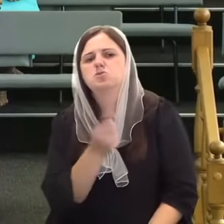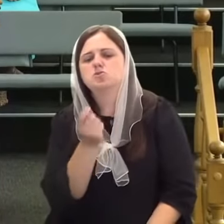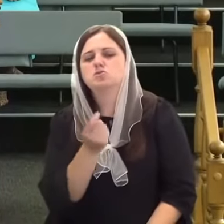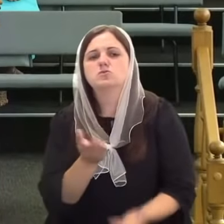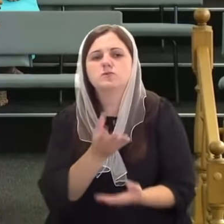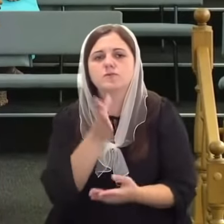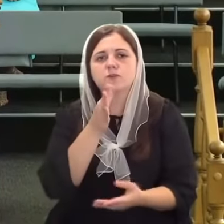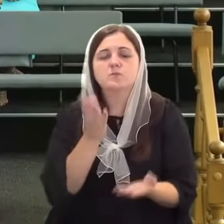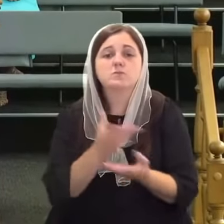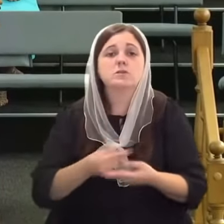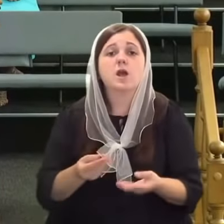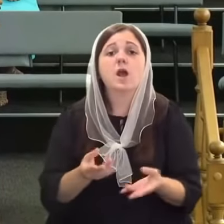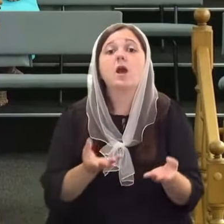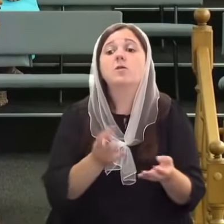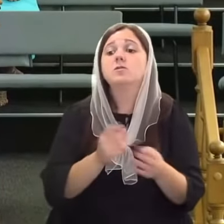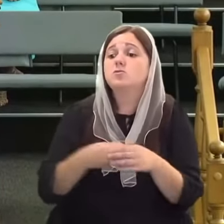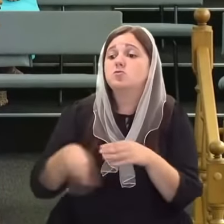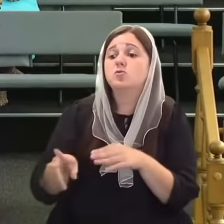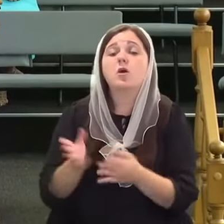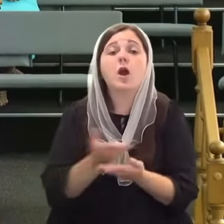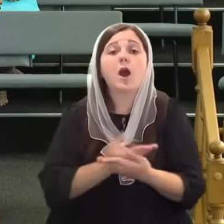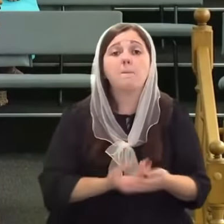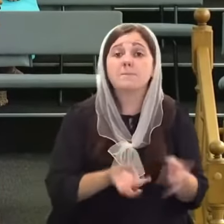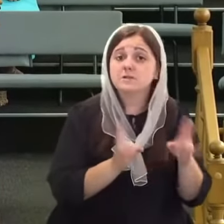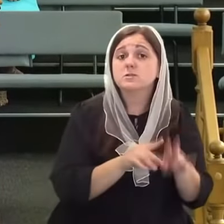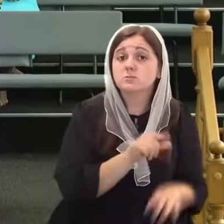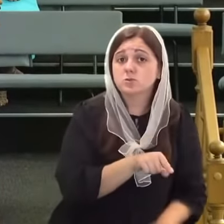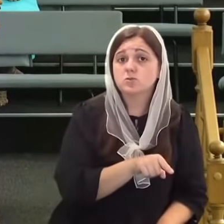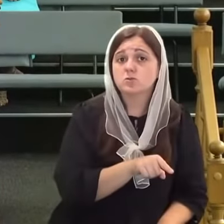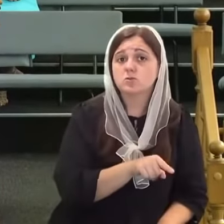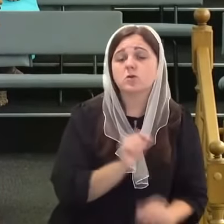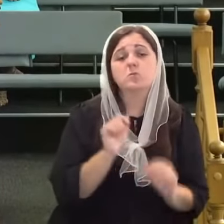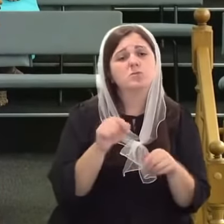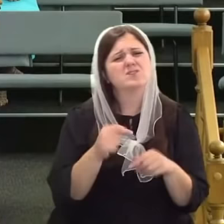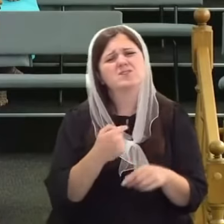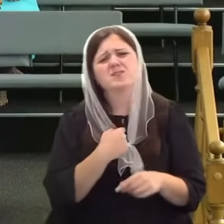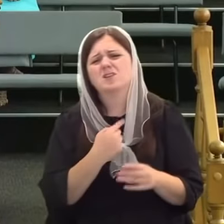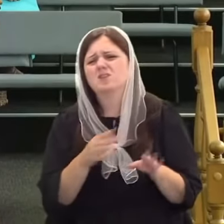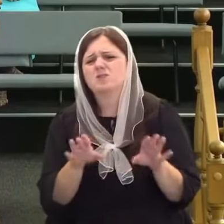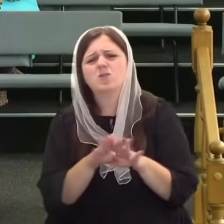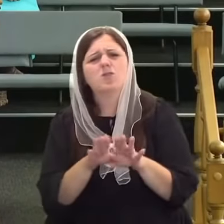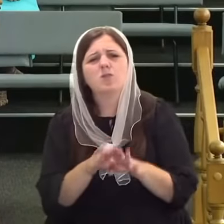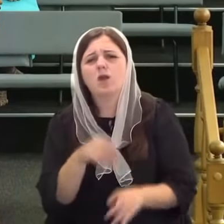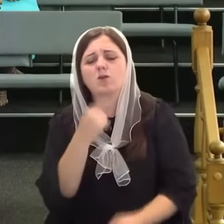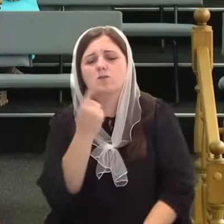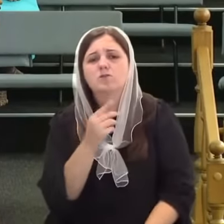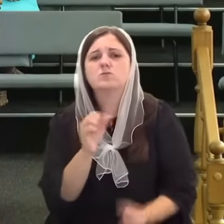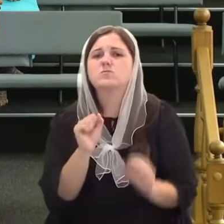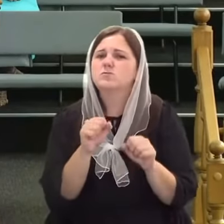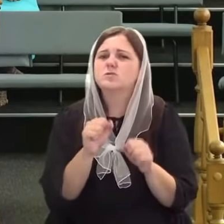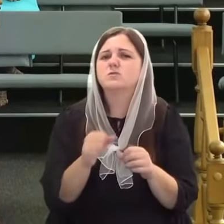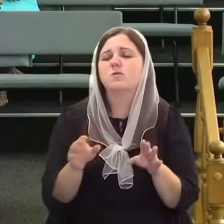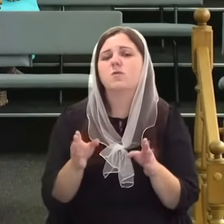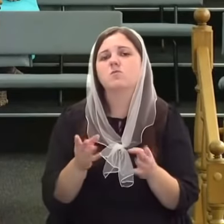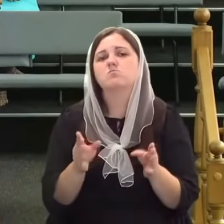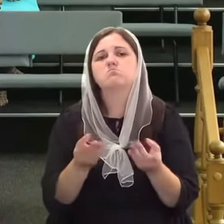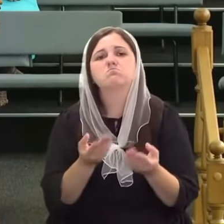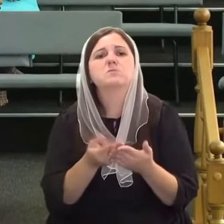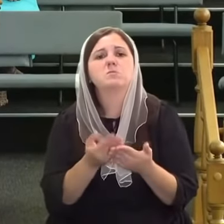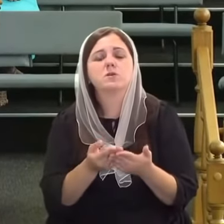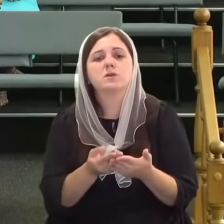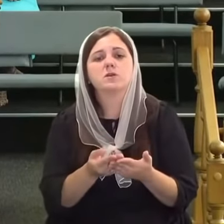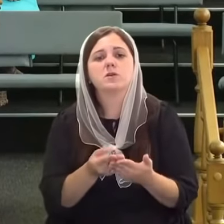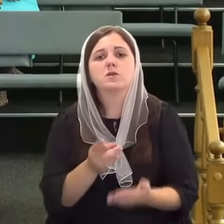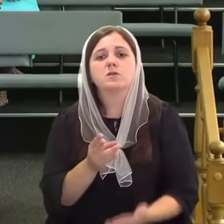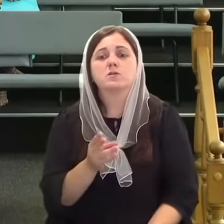и вы уйдете, а мы останемся здесь. Возможно, я не так говорил, возможно, это близко к тому, что я сейчас говорю. И я понял,